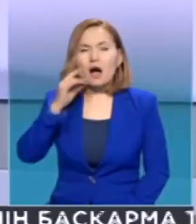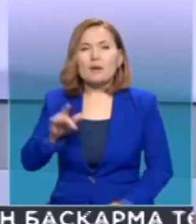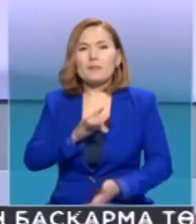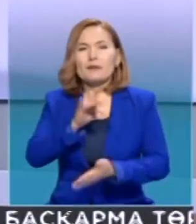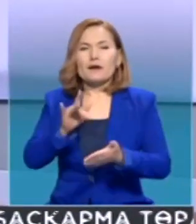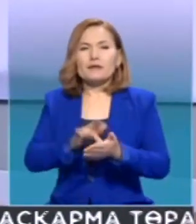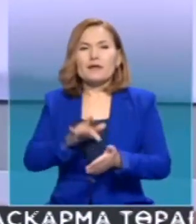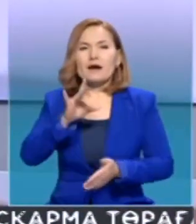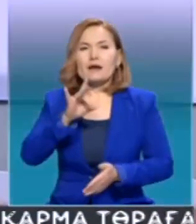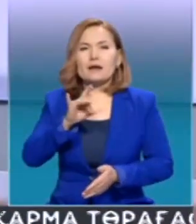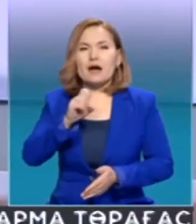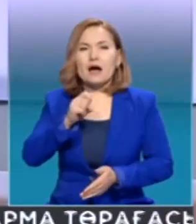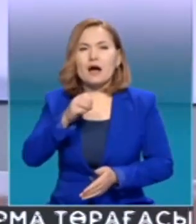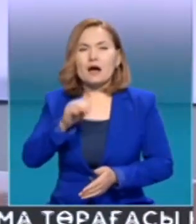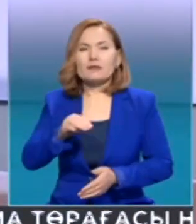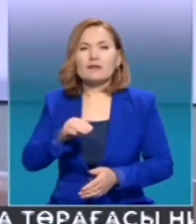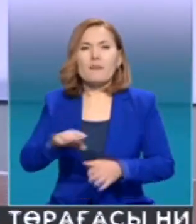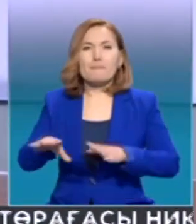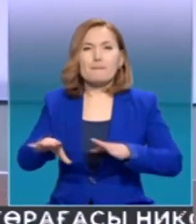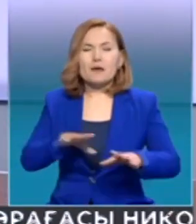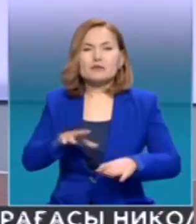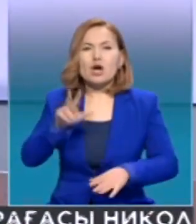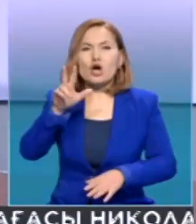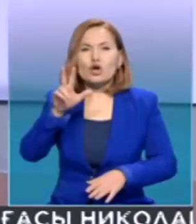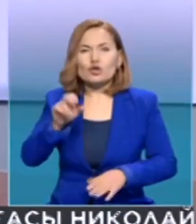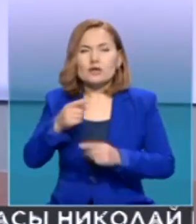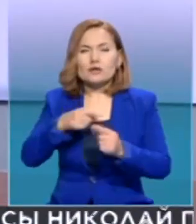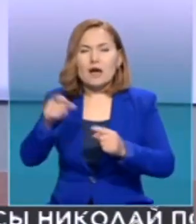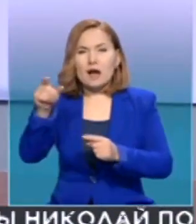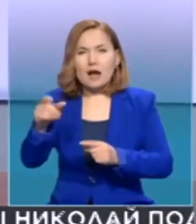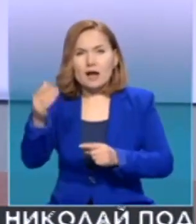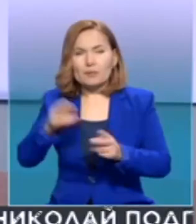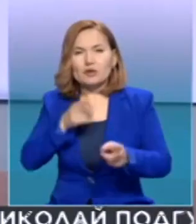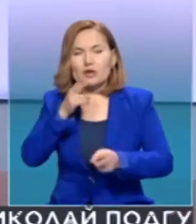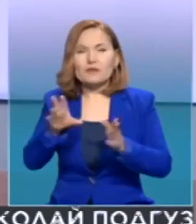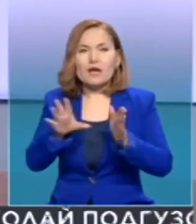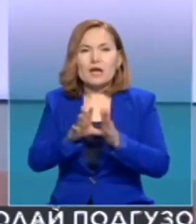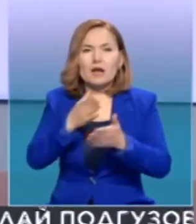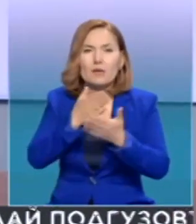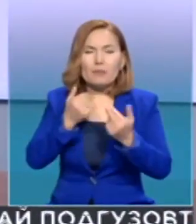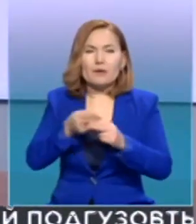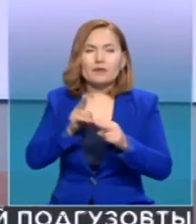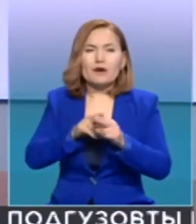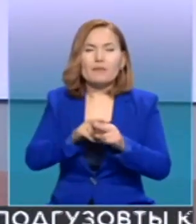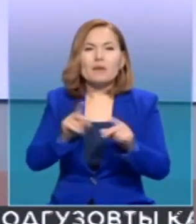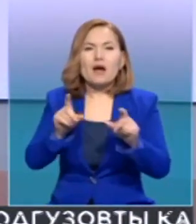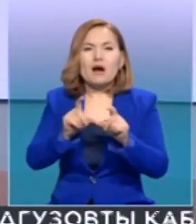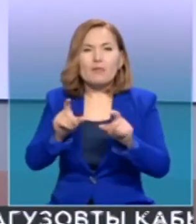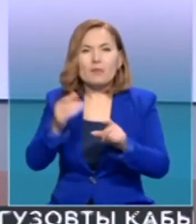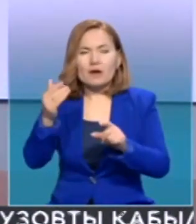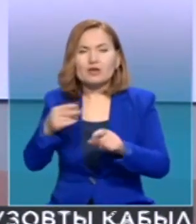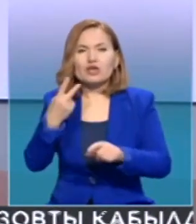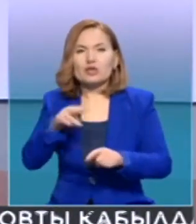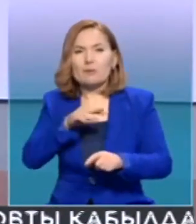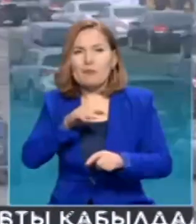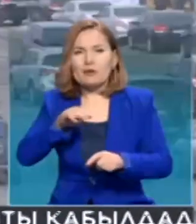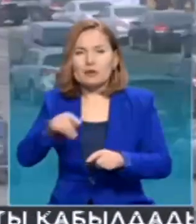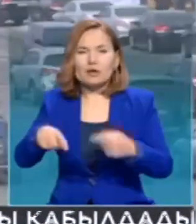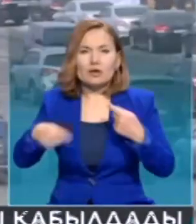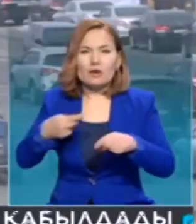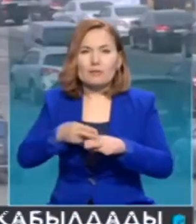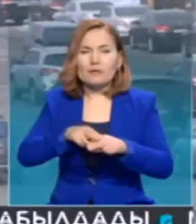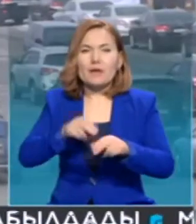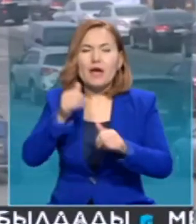Алматыдағы Рахат базарының 300 кәсіпкері электр қуатынсыз отыр. Соның кесірінен саудагерлердің шығыны 20 миллион теңгеден асқан.